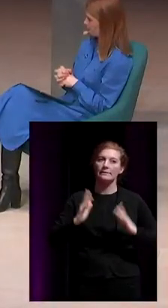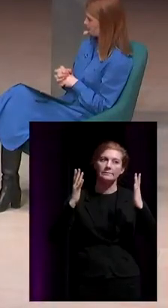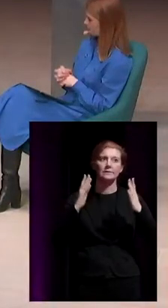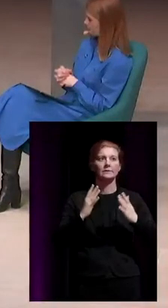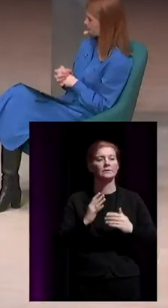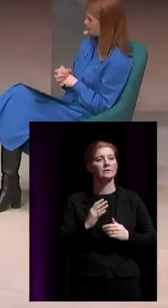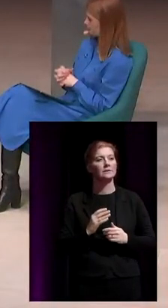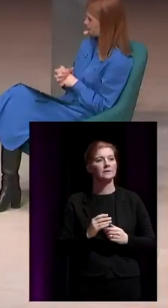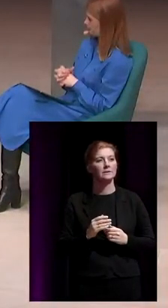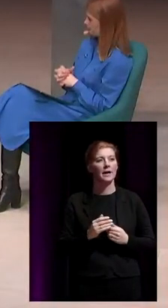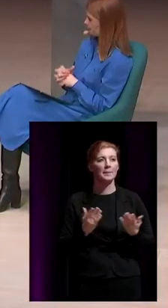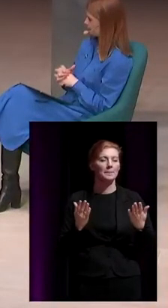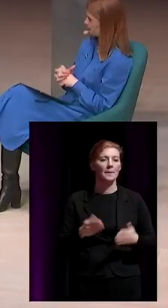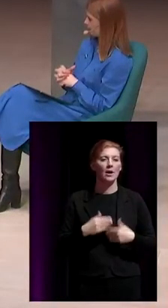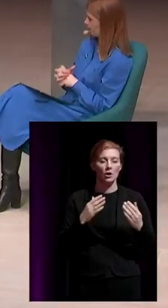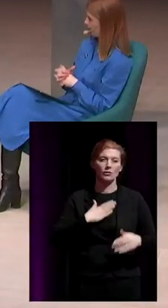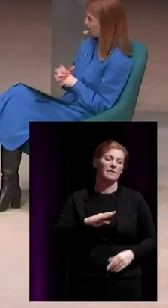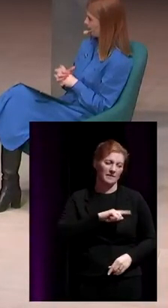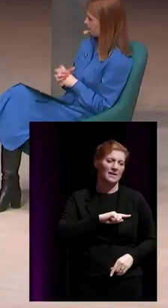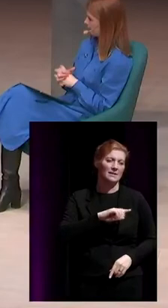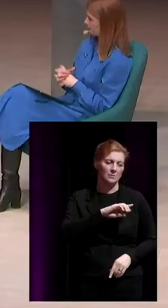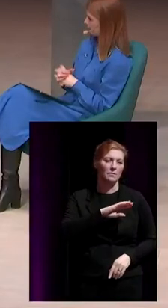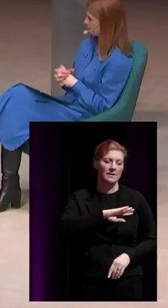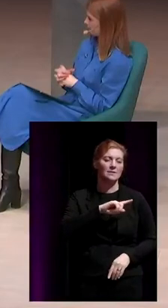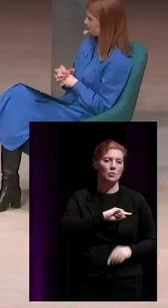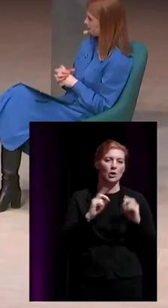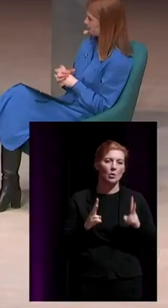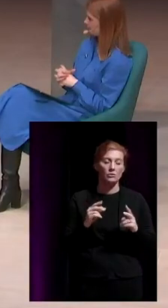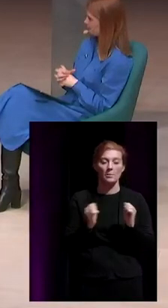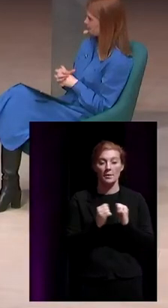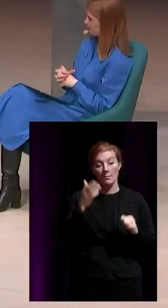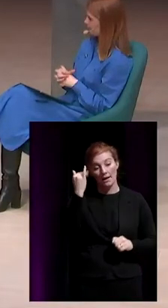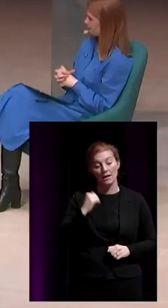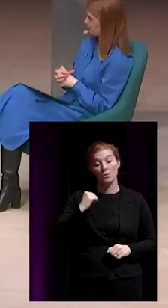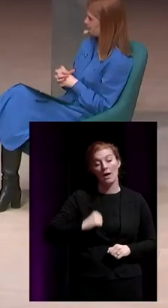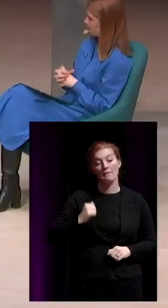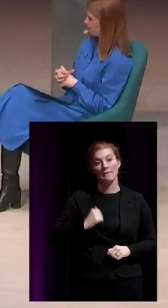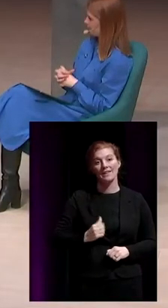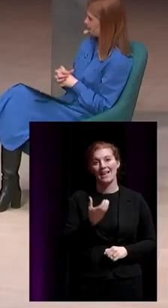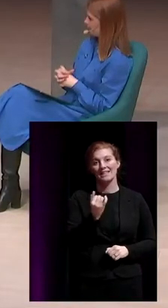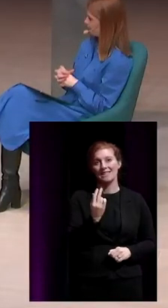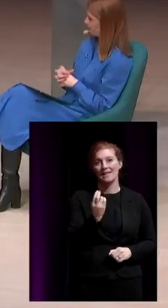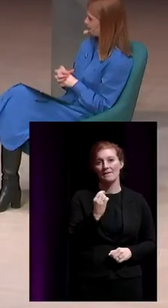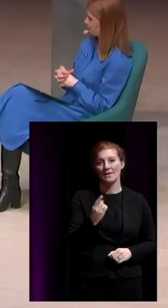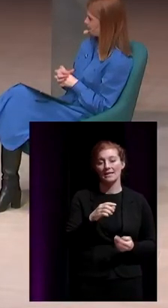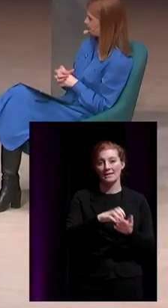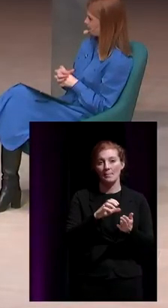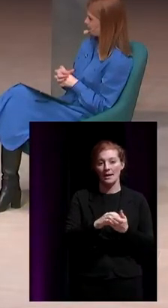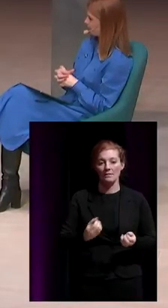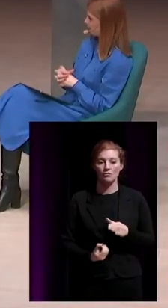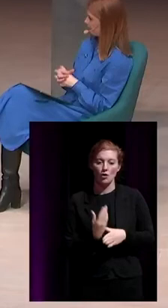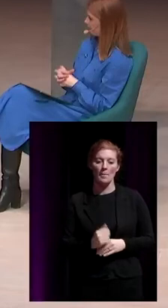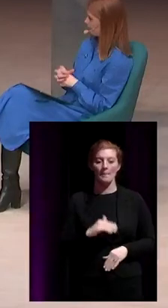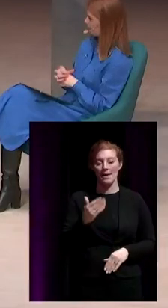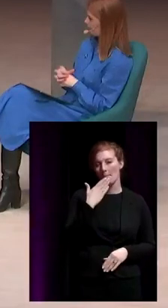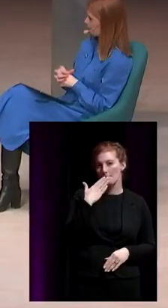Men jag tycker man ska från samhällets sida också se till, kan man till exempel använda civilsamhället för att skapa mera schyssta så